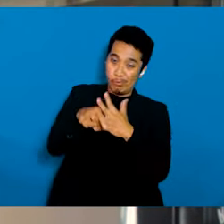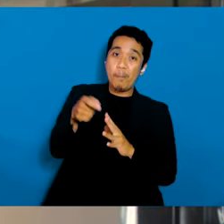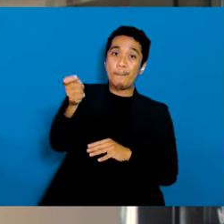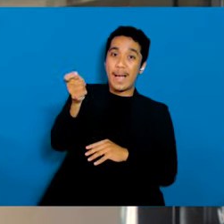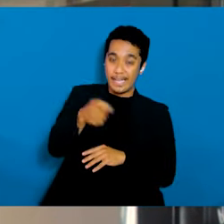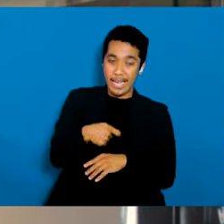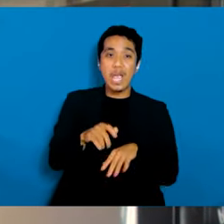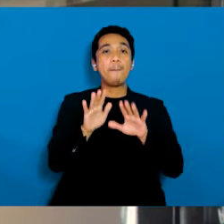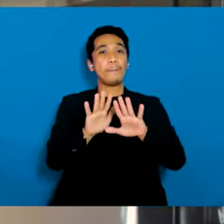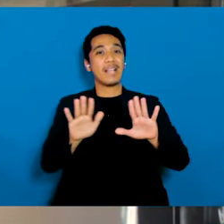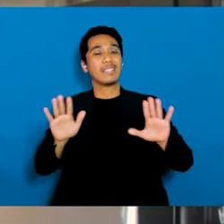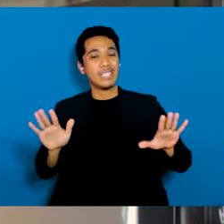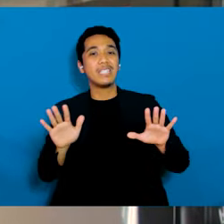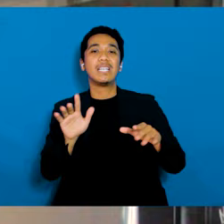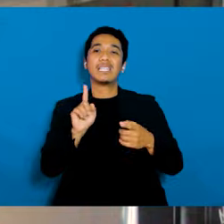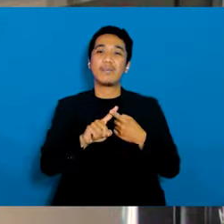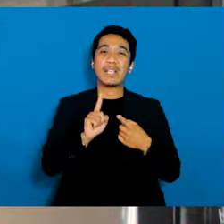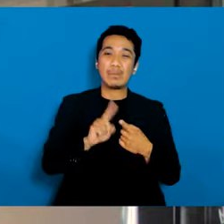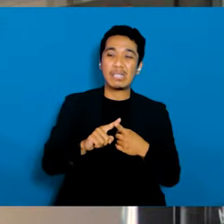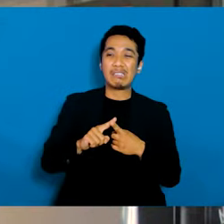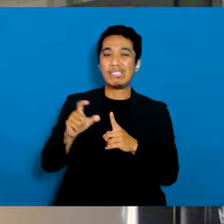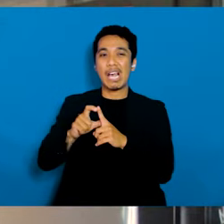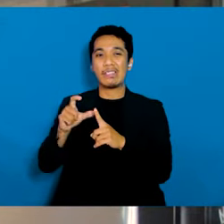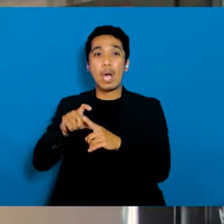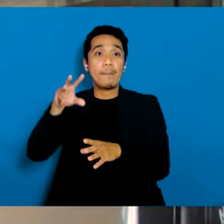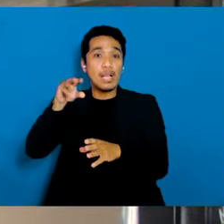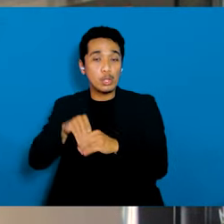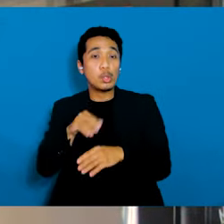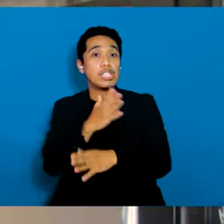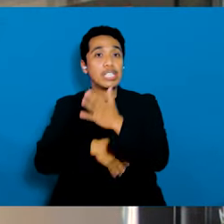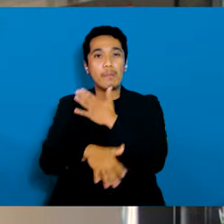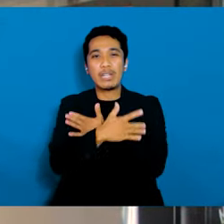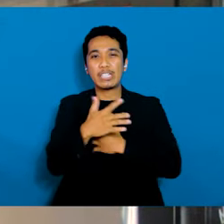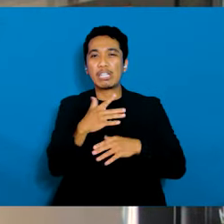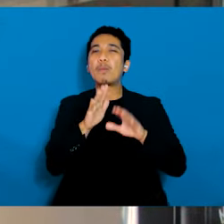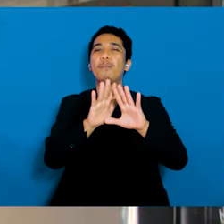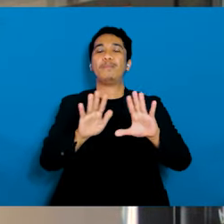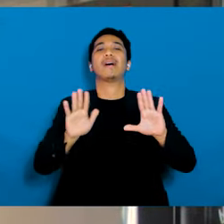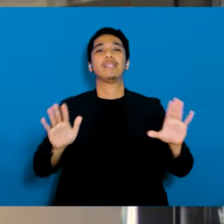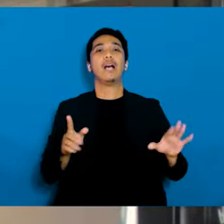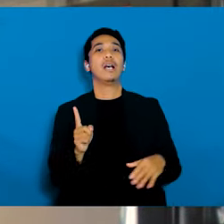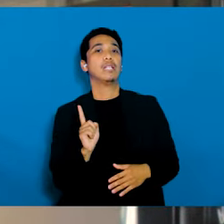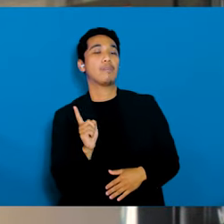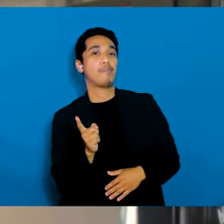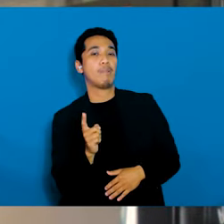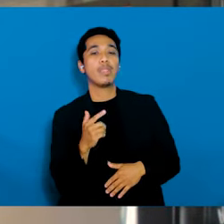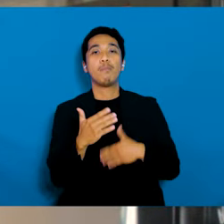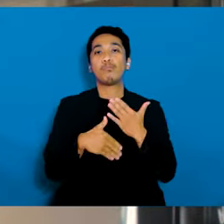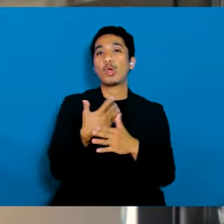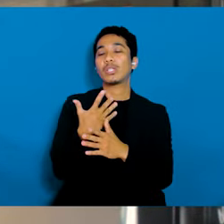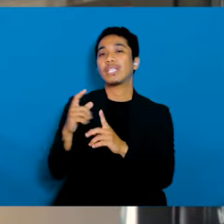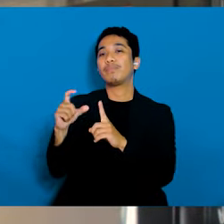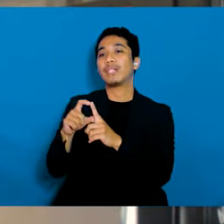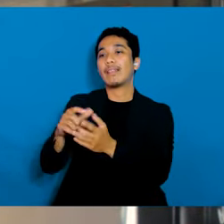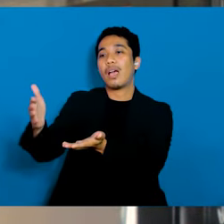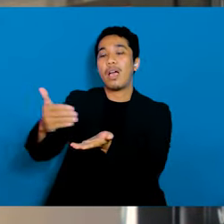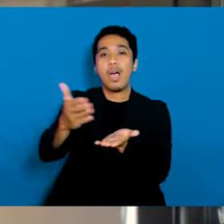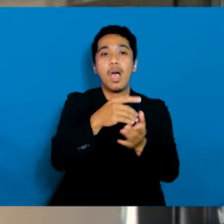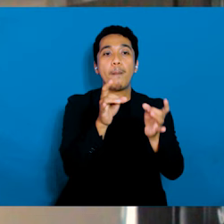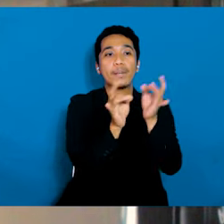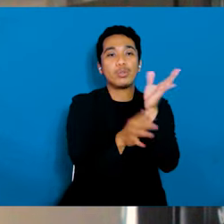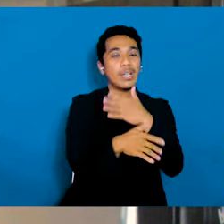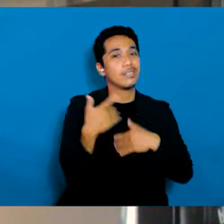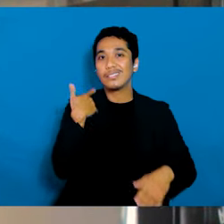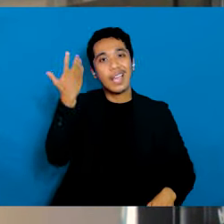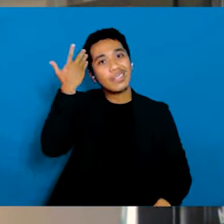itu juga masih banyak teman-teman yang tidak terdata sebagai penyandang disabilitas gitu. Karena ketika